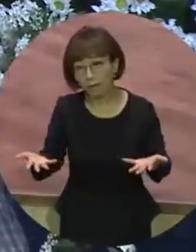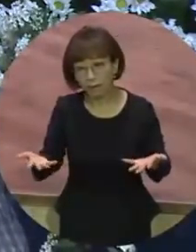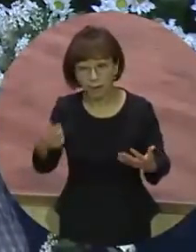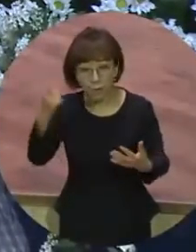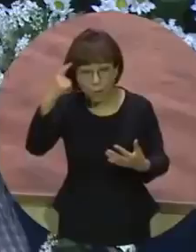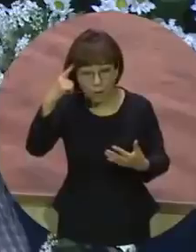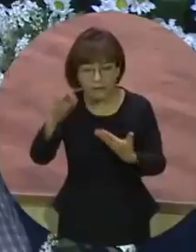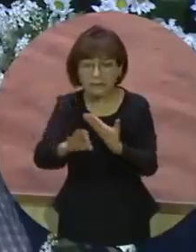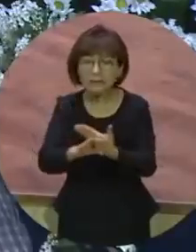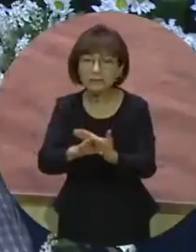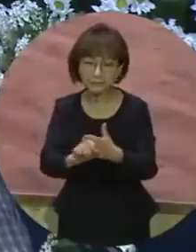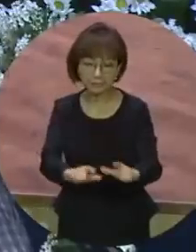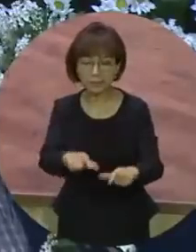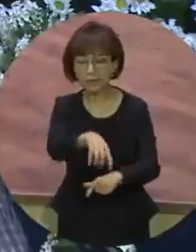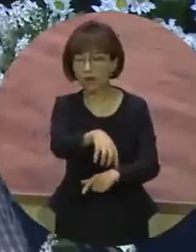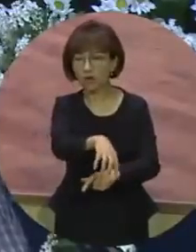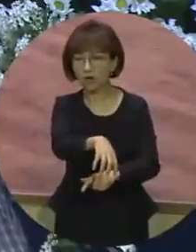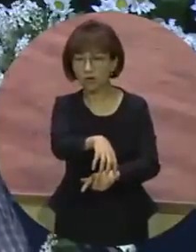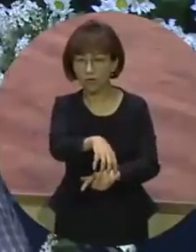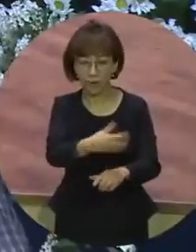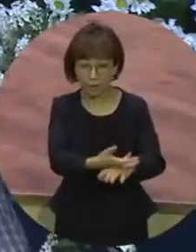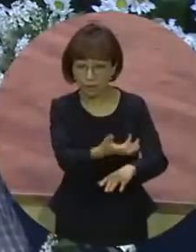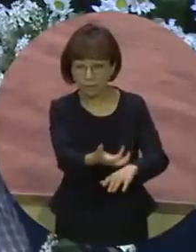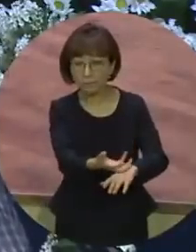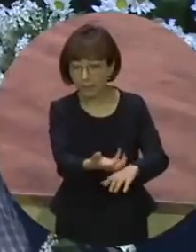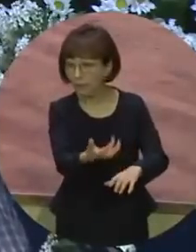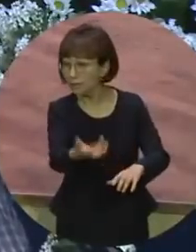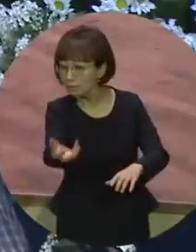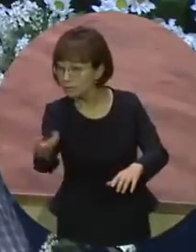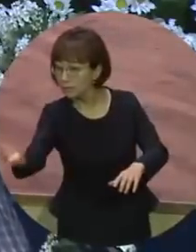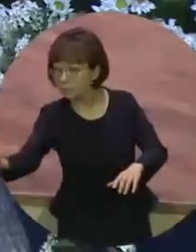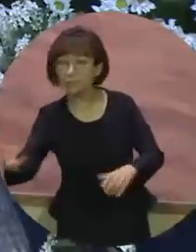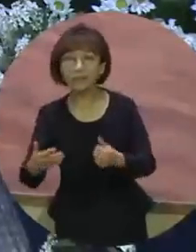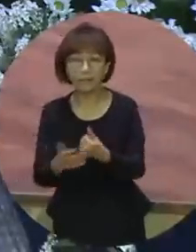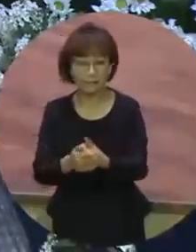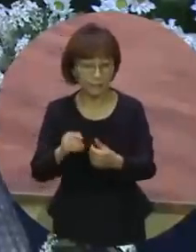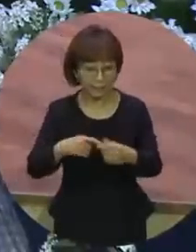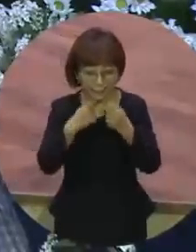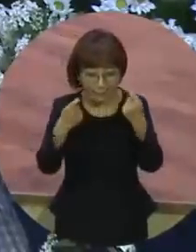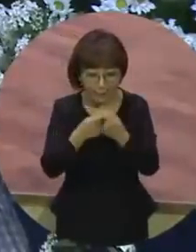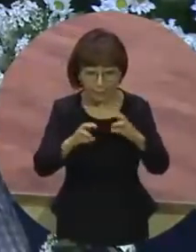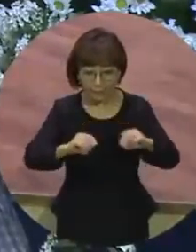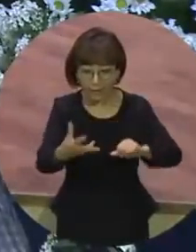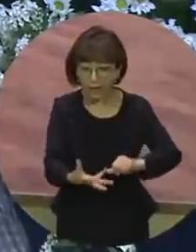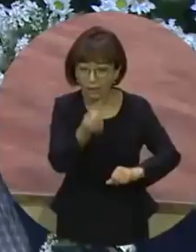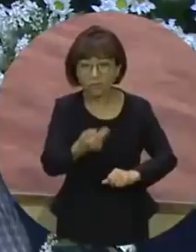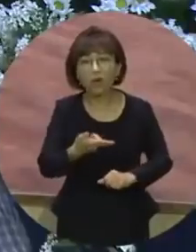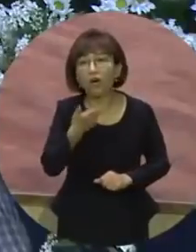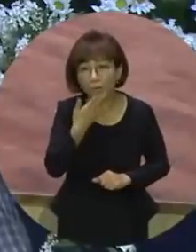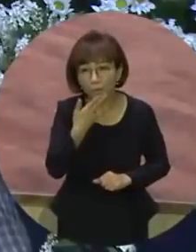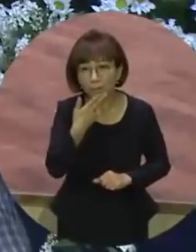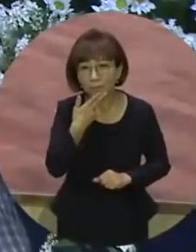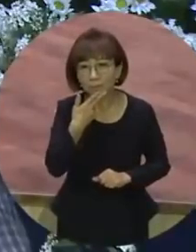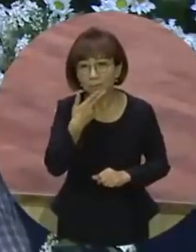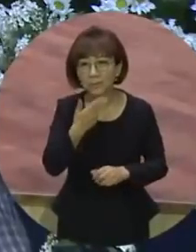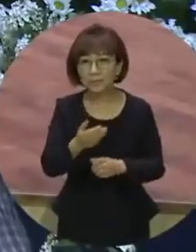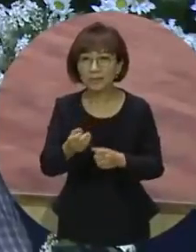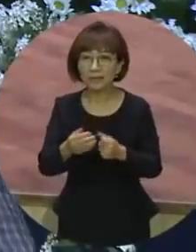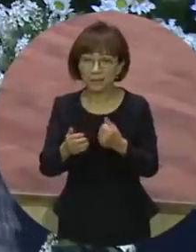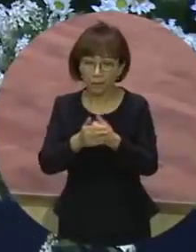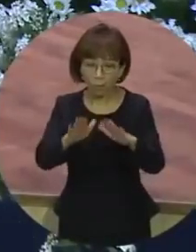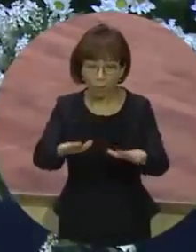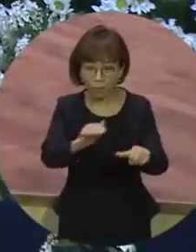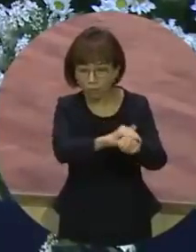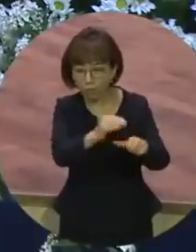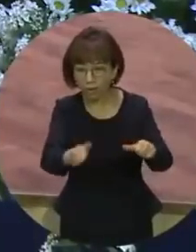때문에 땅 주인들이 다 있잖아요. 들어왔긴 들어왔는데 자기 땅 하나도 없어요. 그러니까 장사를 지낼 수가